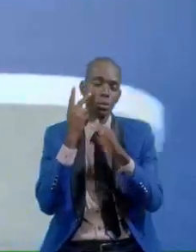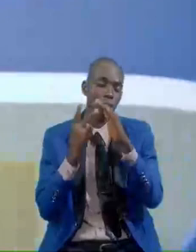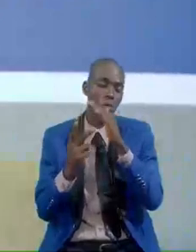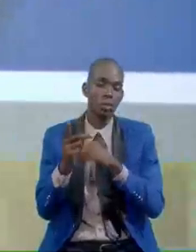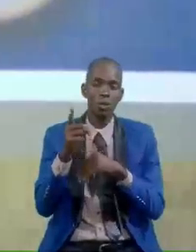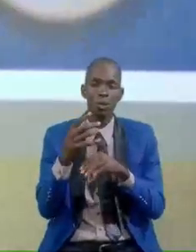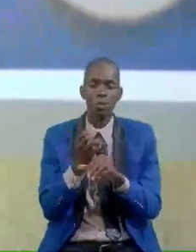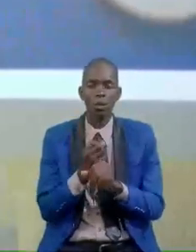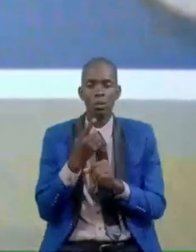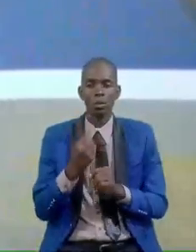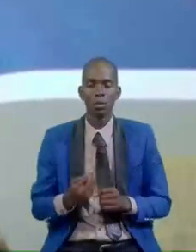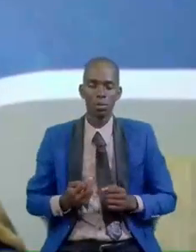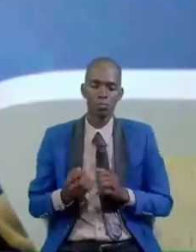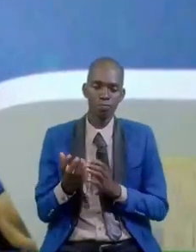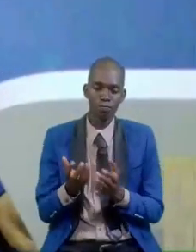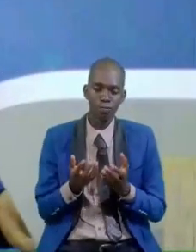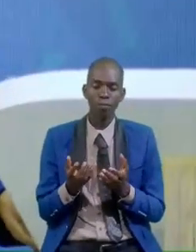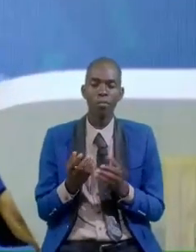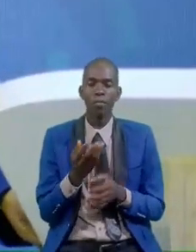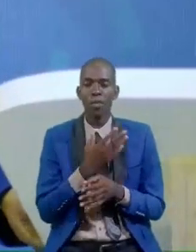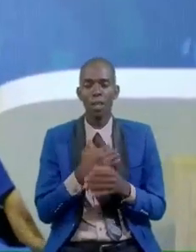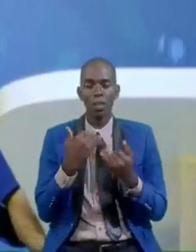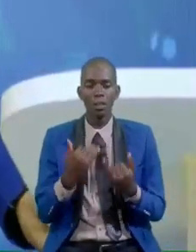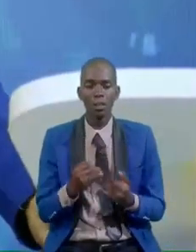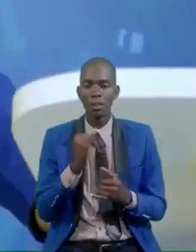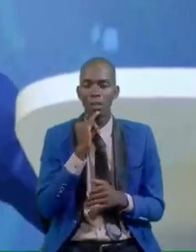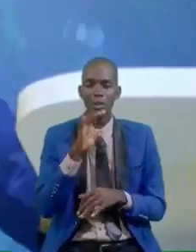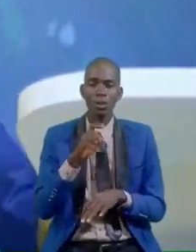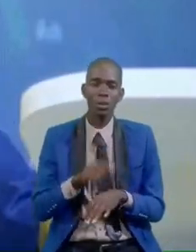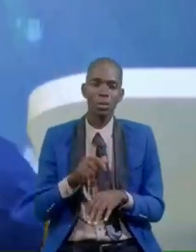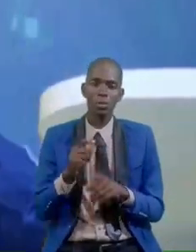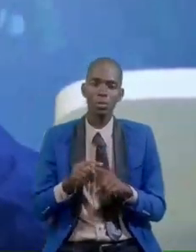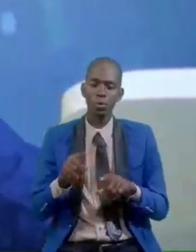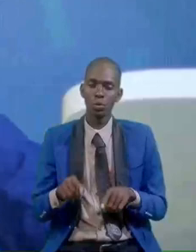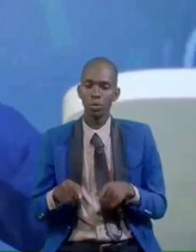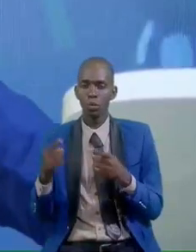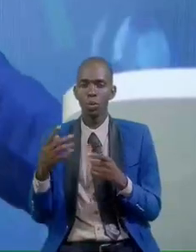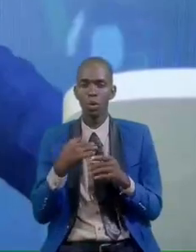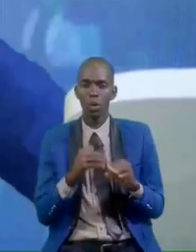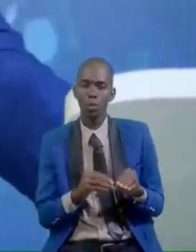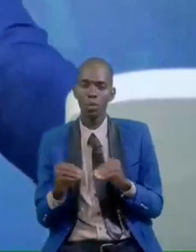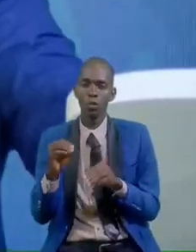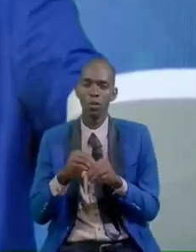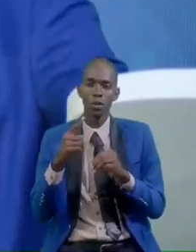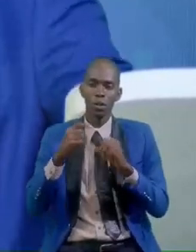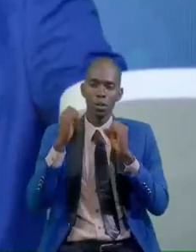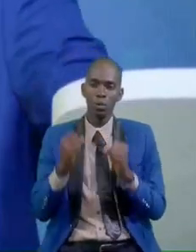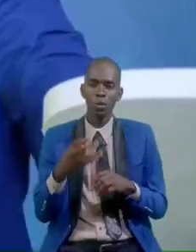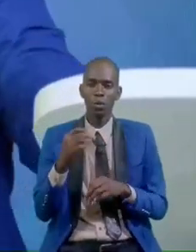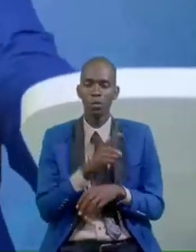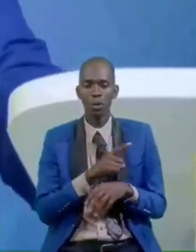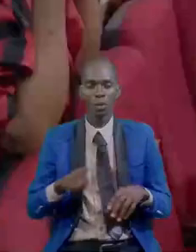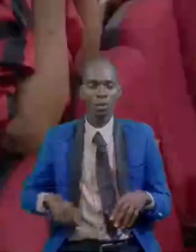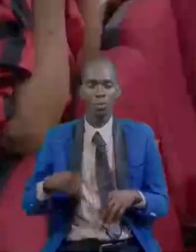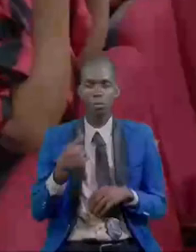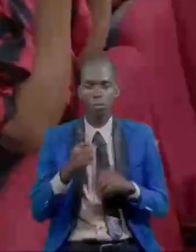la passion. Et maintenant, c'est ton moment d'aller et d'avancer dans la puissance du Seigneur.